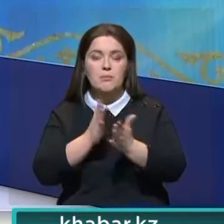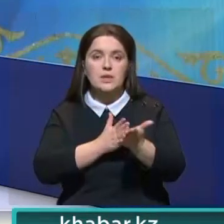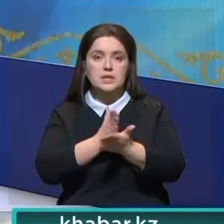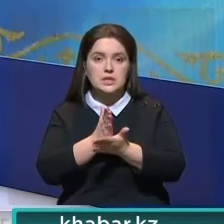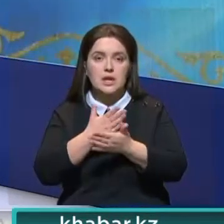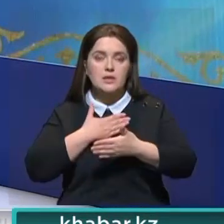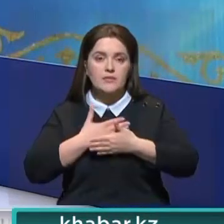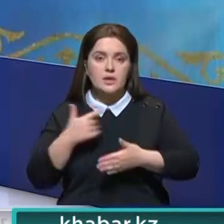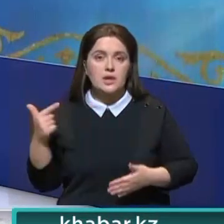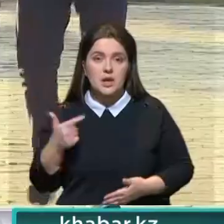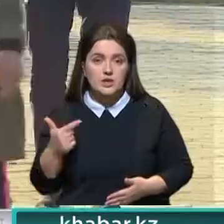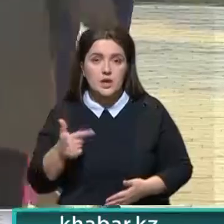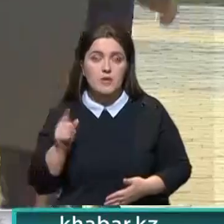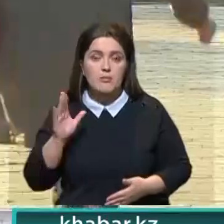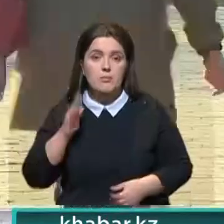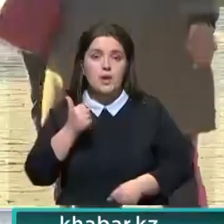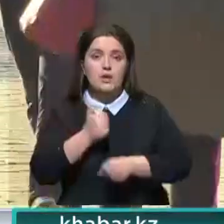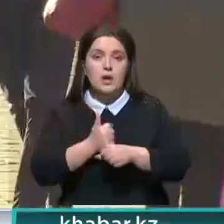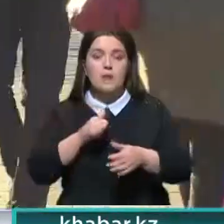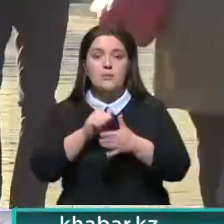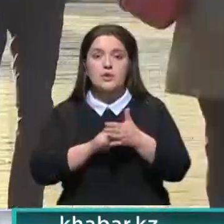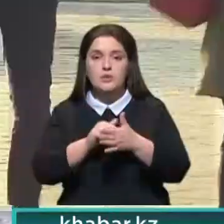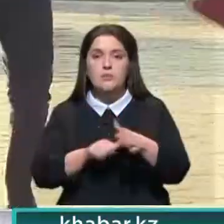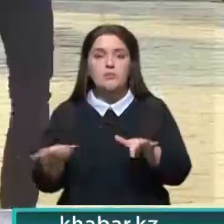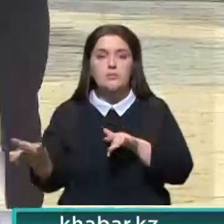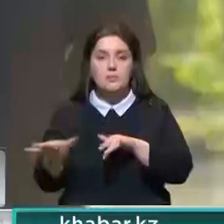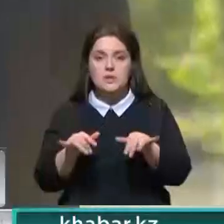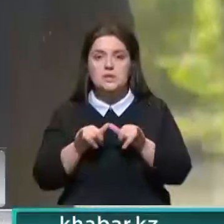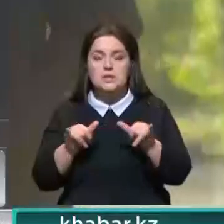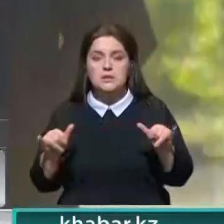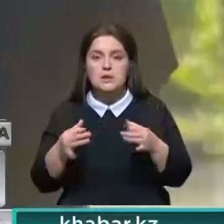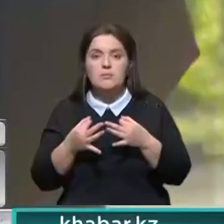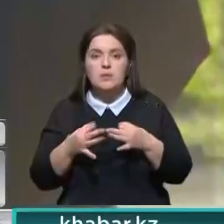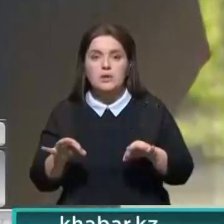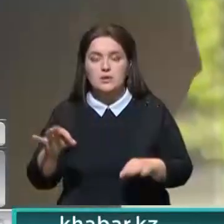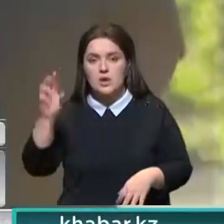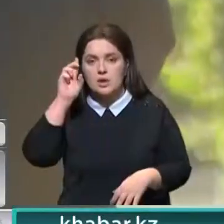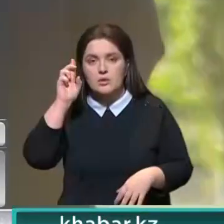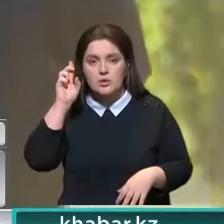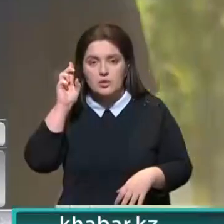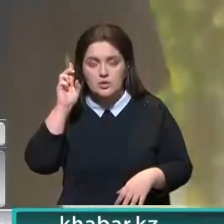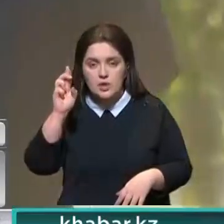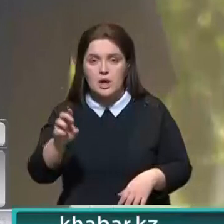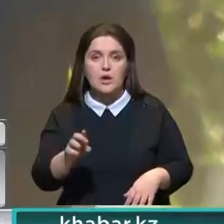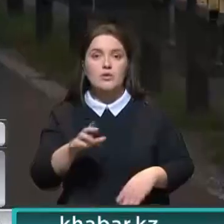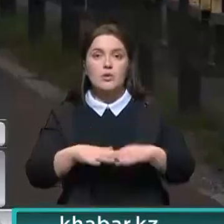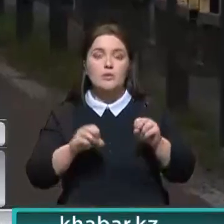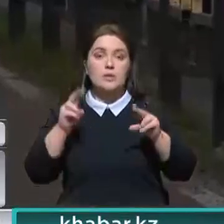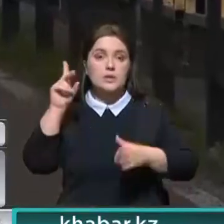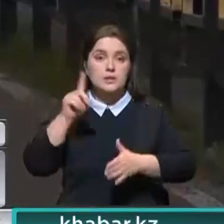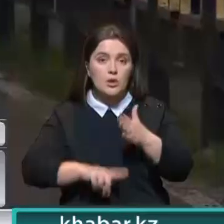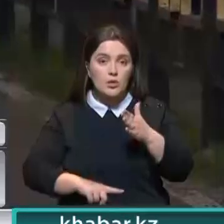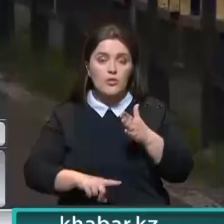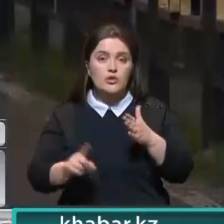возрастает политическая активность граждан. И именно она станет ключевым фактором в процессе развития демократизации государства. Кроме